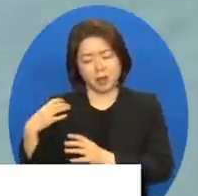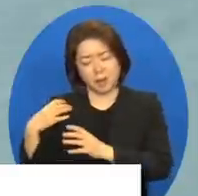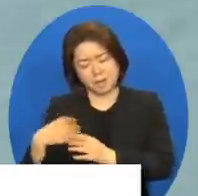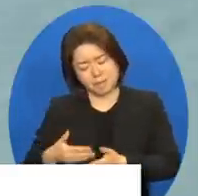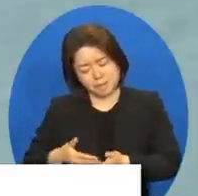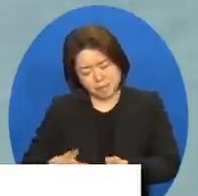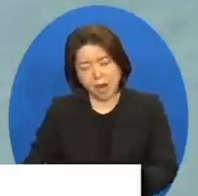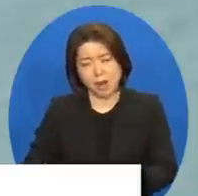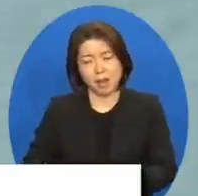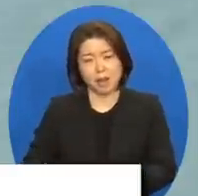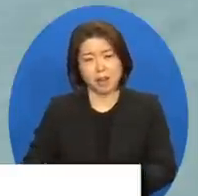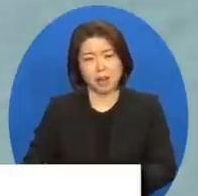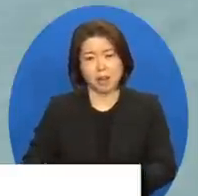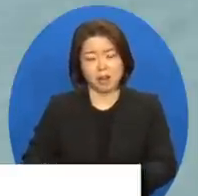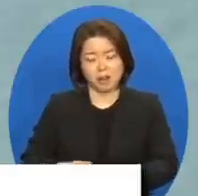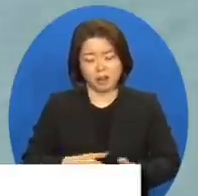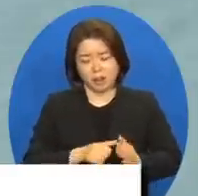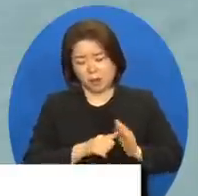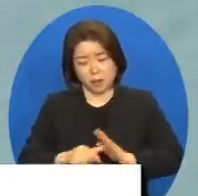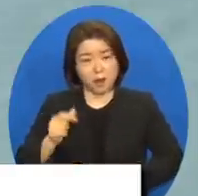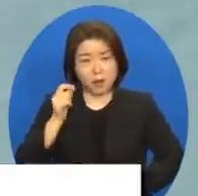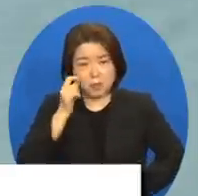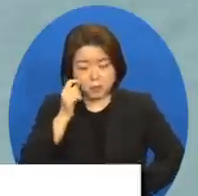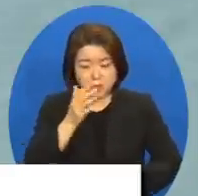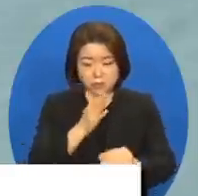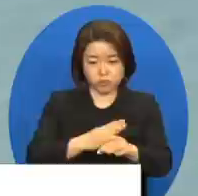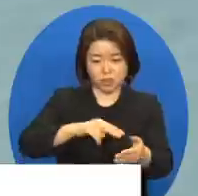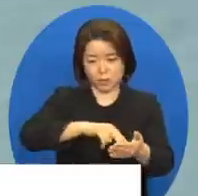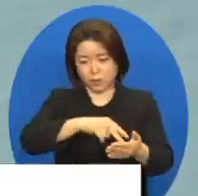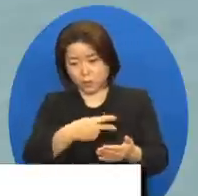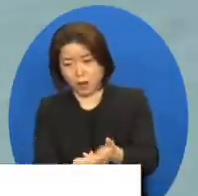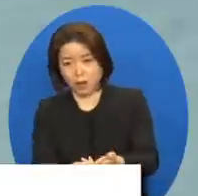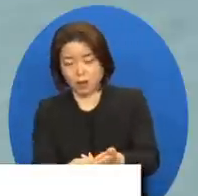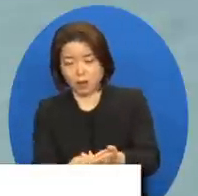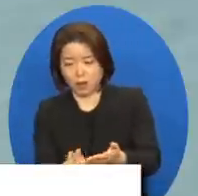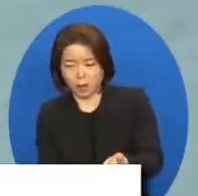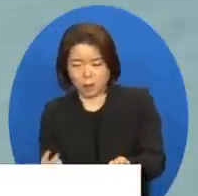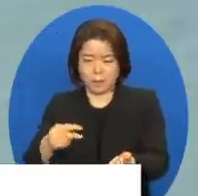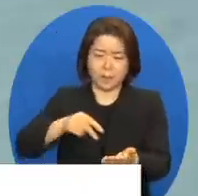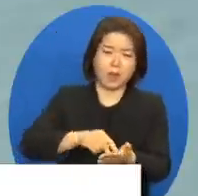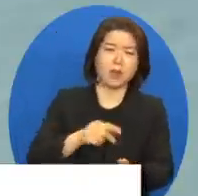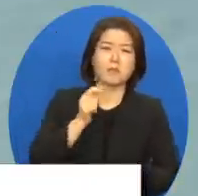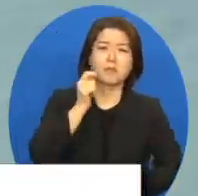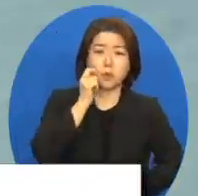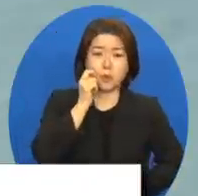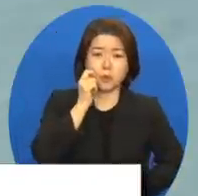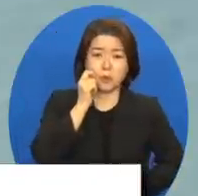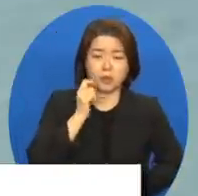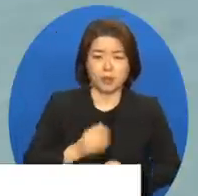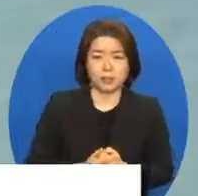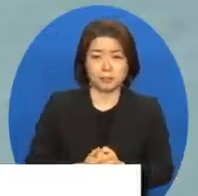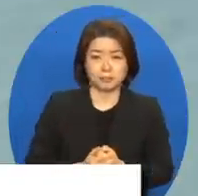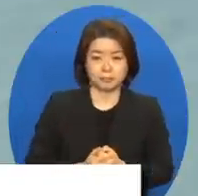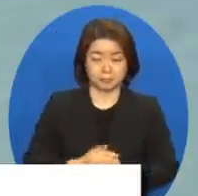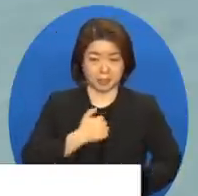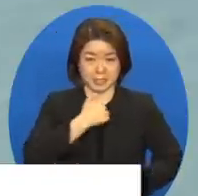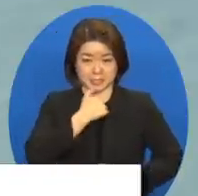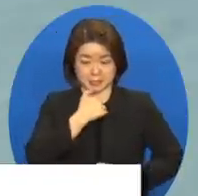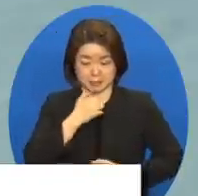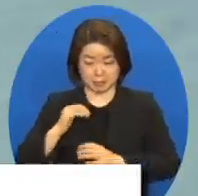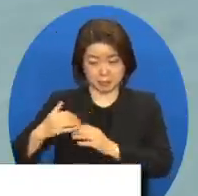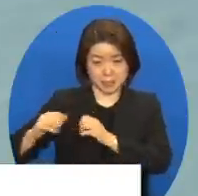못해서 중간에 쓰러지셔서 일어나지를 못하시게 됐습니다. 로마 병정이